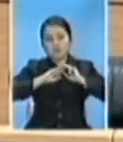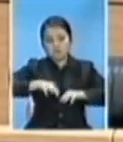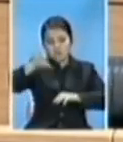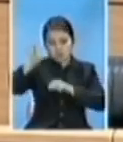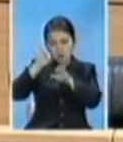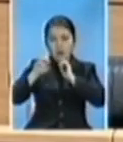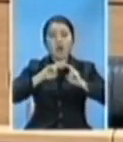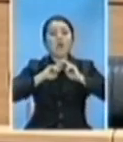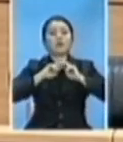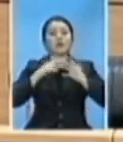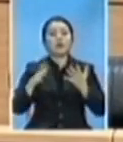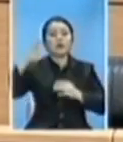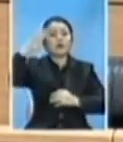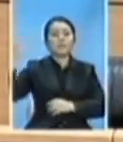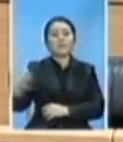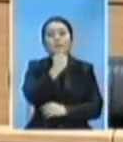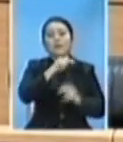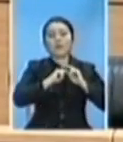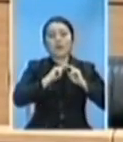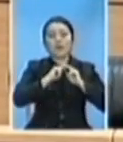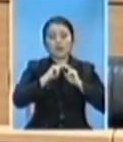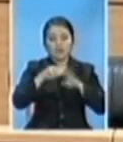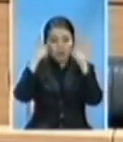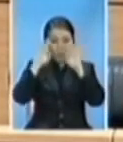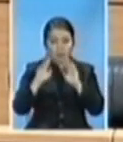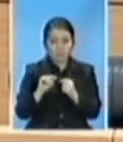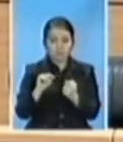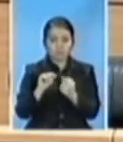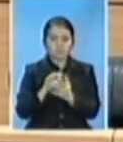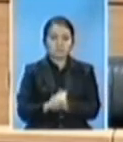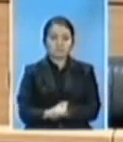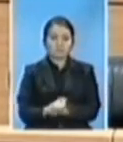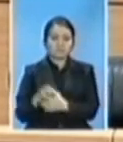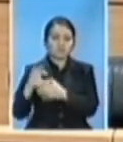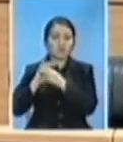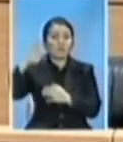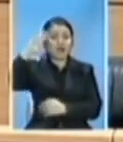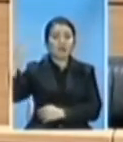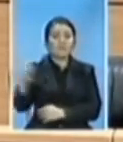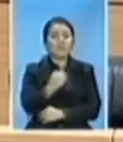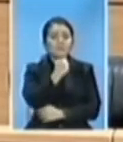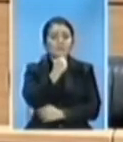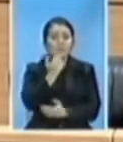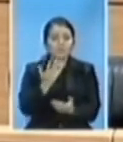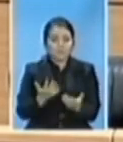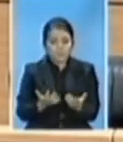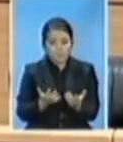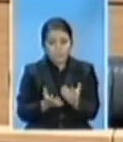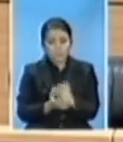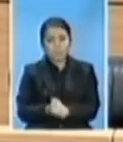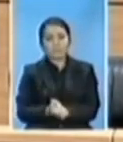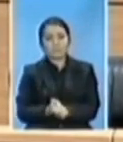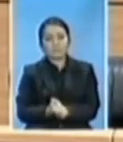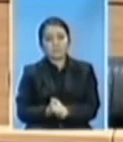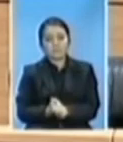แห่งเผด็จการนั้นท่านได้สร้างบาปไว้เพราะท่านเชียร์การรัฐประหารท่านได้ทำบาปไว้จน